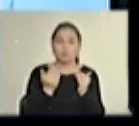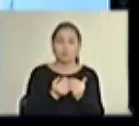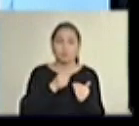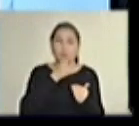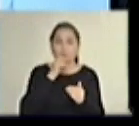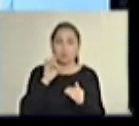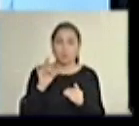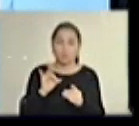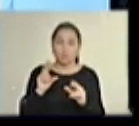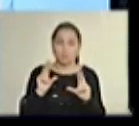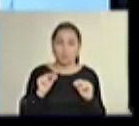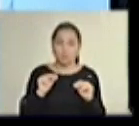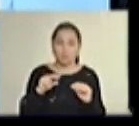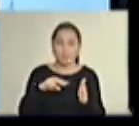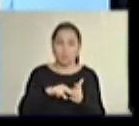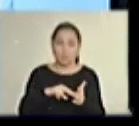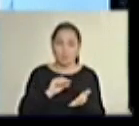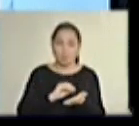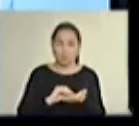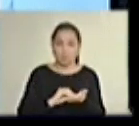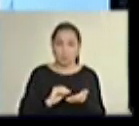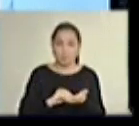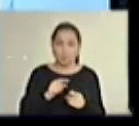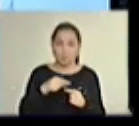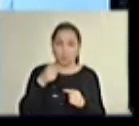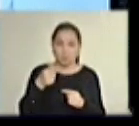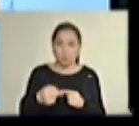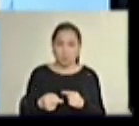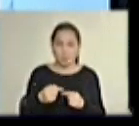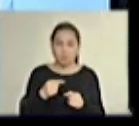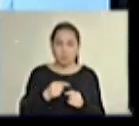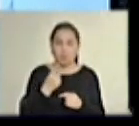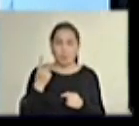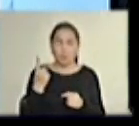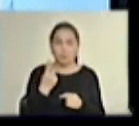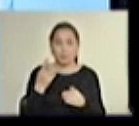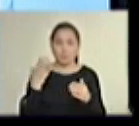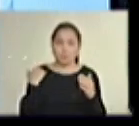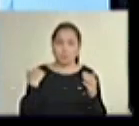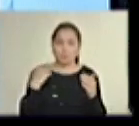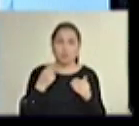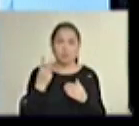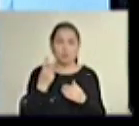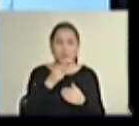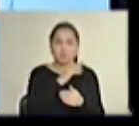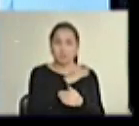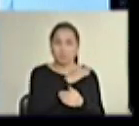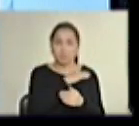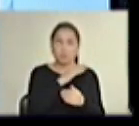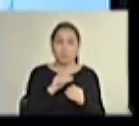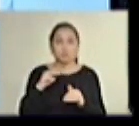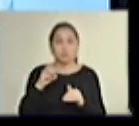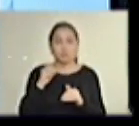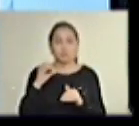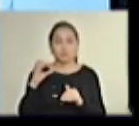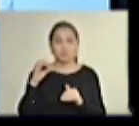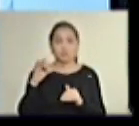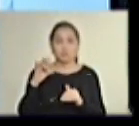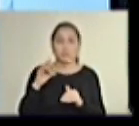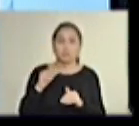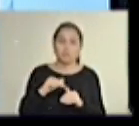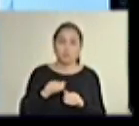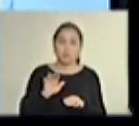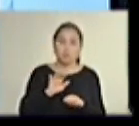katta R'dagi qismi L bilan belgilangan. Keyingisida birinchi yelka, ikkinchi yelka va unga ta'sir qiladigan P